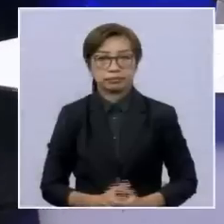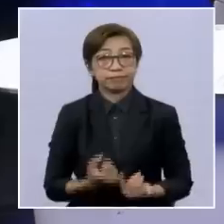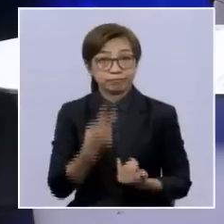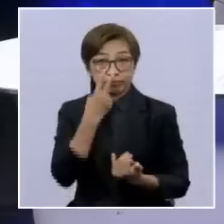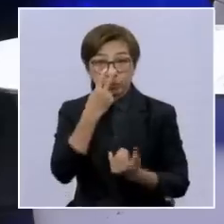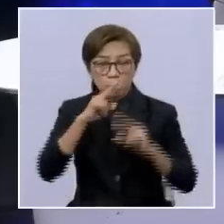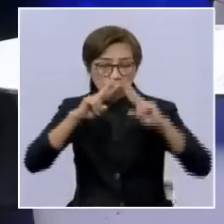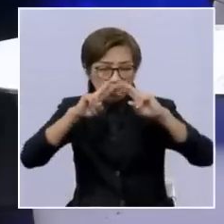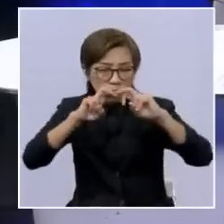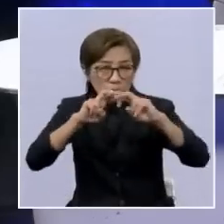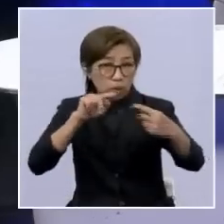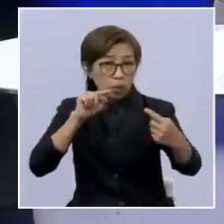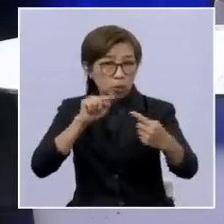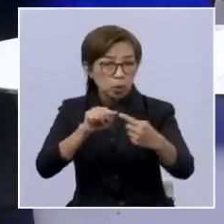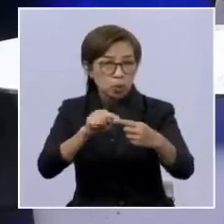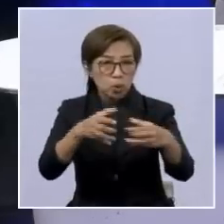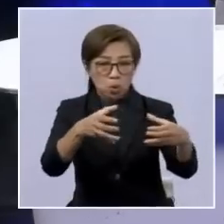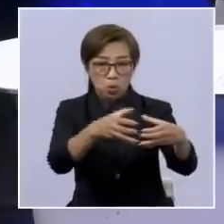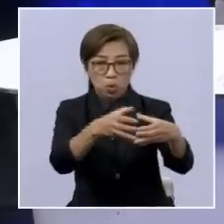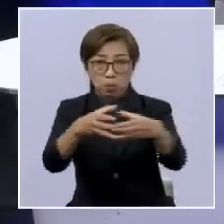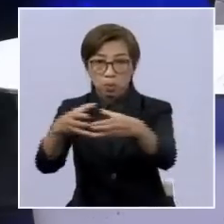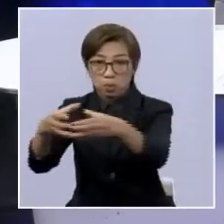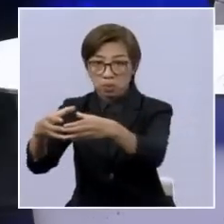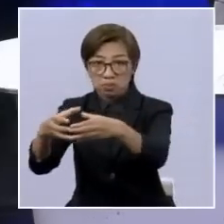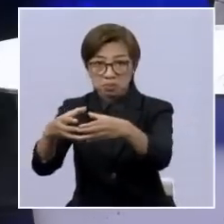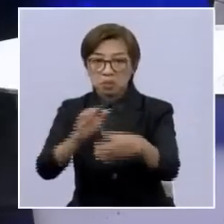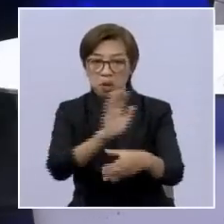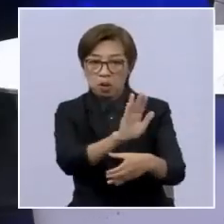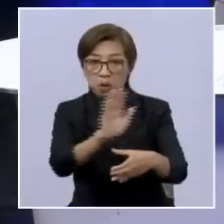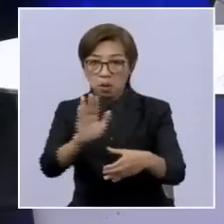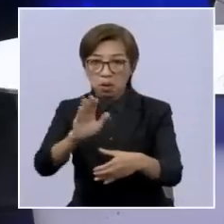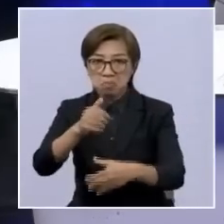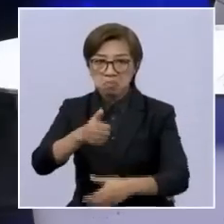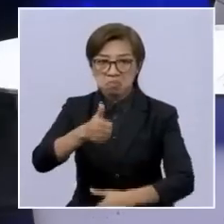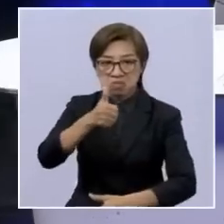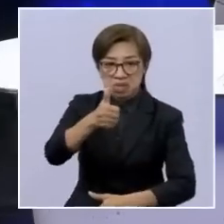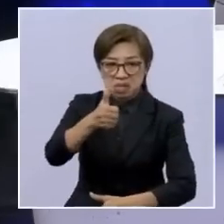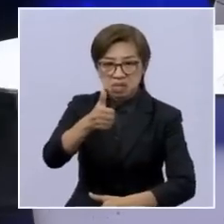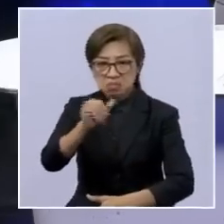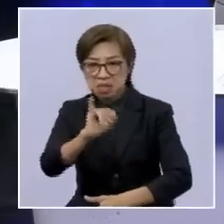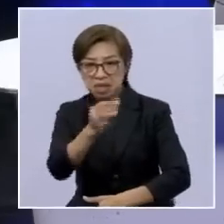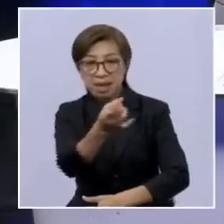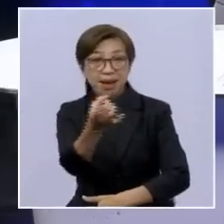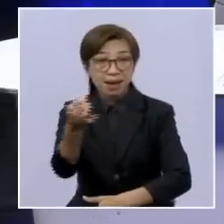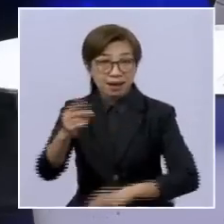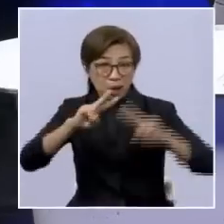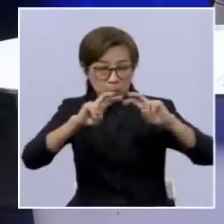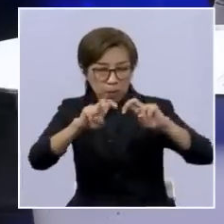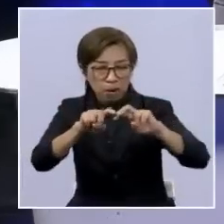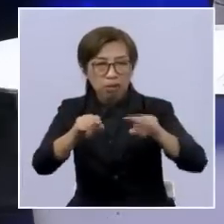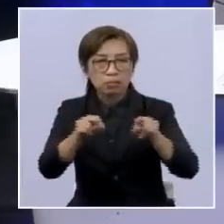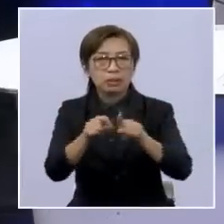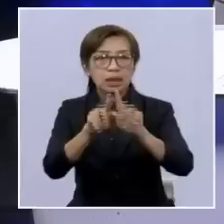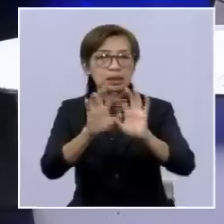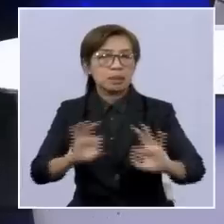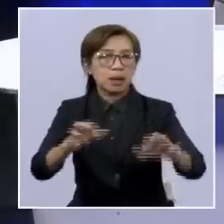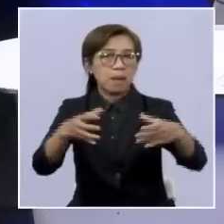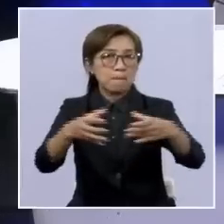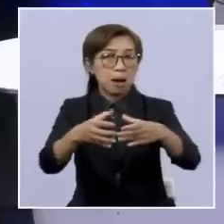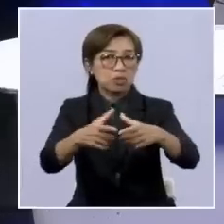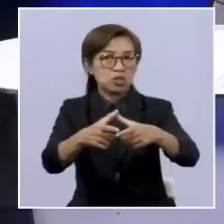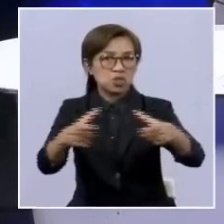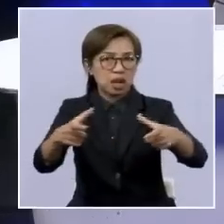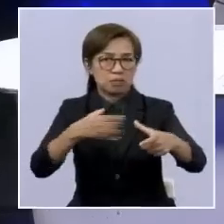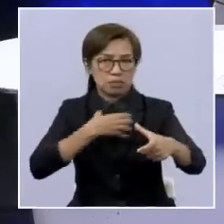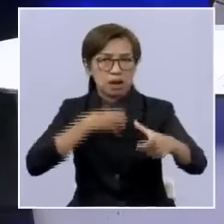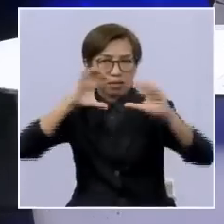าวิเคราะห์กันหน่อยครับถึงจุดแข็งจุดอ่อนของแต่ละพรรคการเมืองโดยเฉพาะพรรคใหญ่ๆที่จะหวังเป็นแกนนำจัดตั้งรัฐบาล